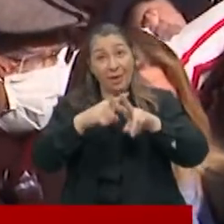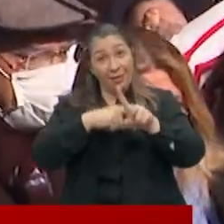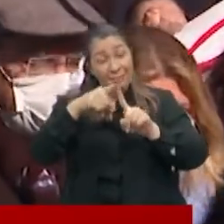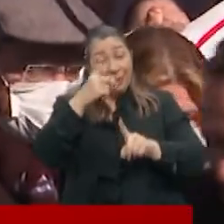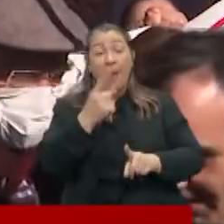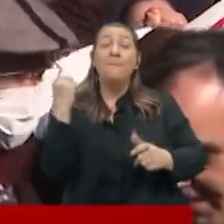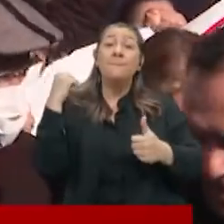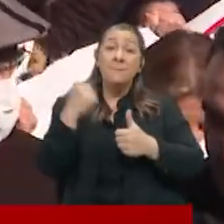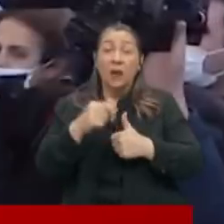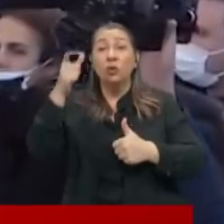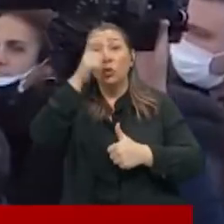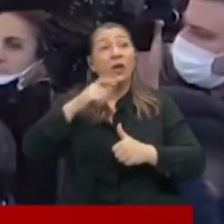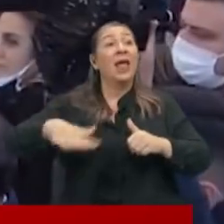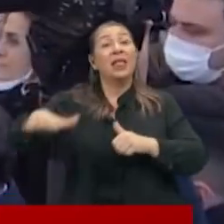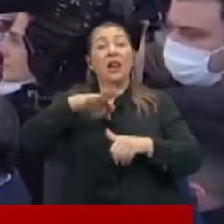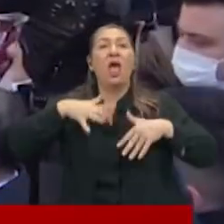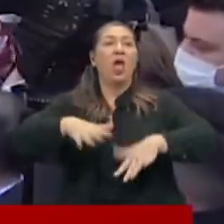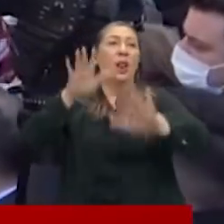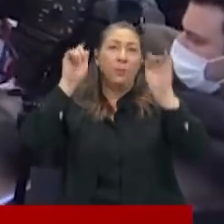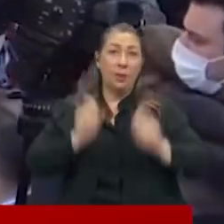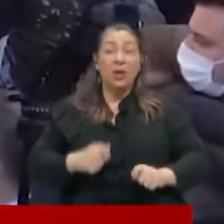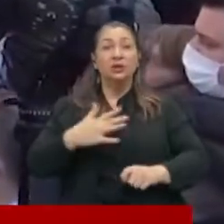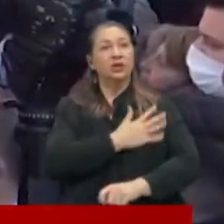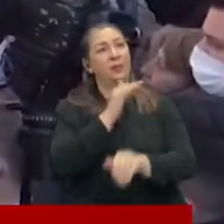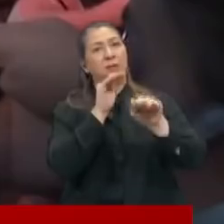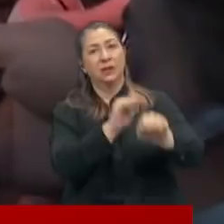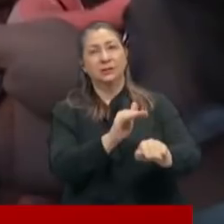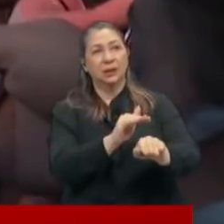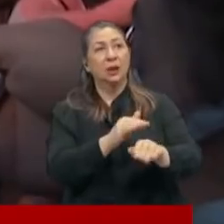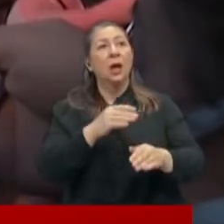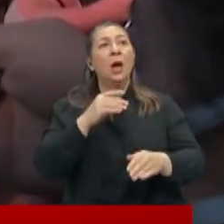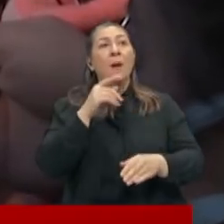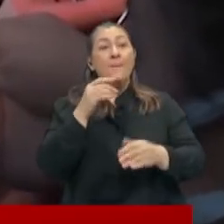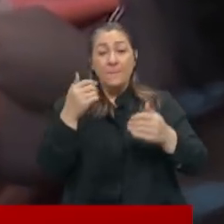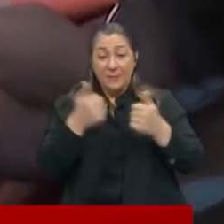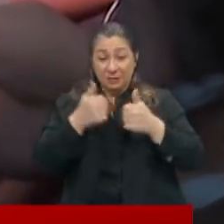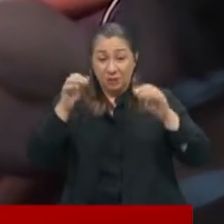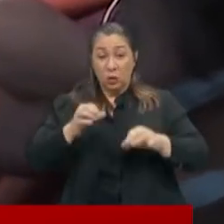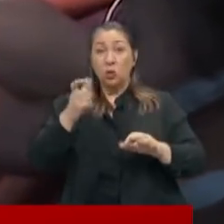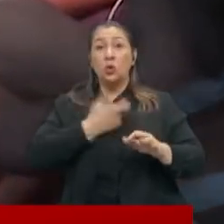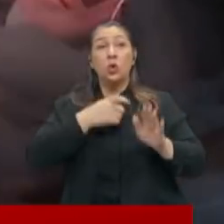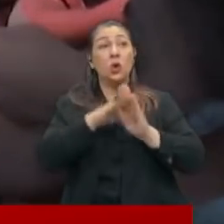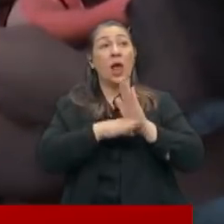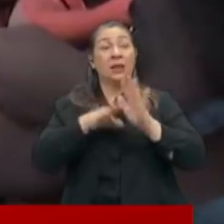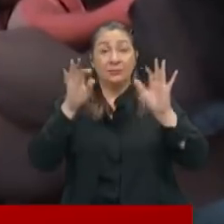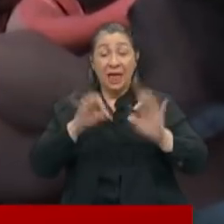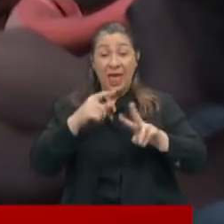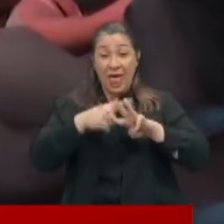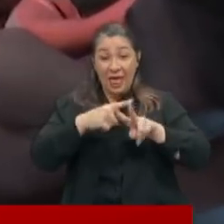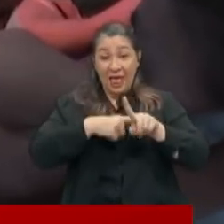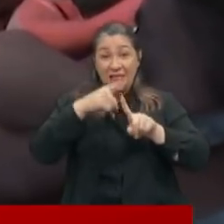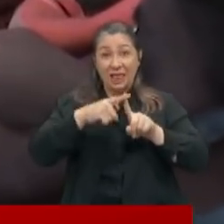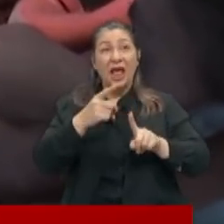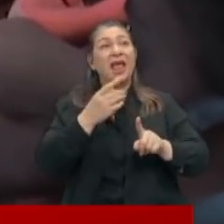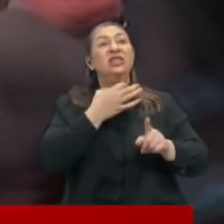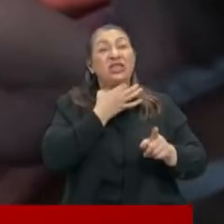EYT'liler bir kez daha Türkiye genelinde eylem yaptı. CHP de destek verdi. Maç başlarken kural değişti. EYT'liler